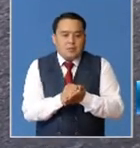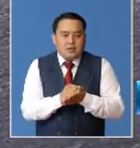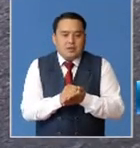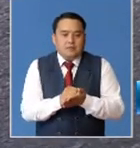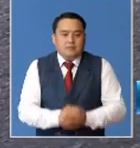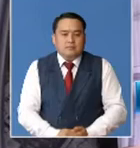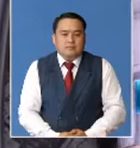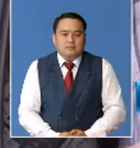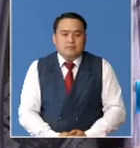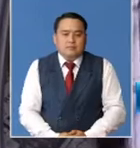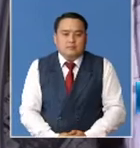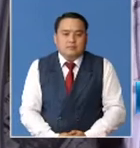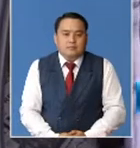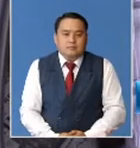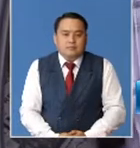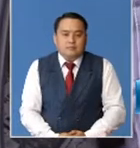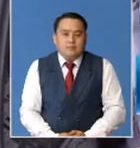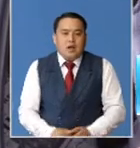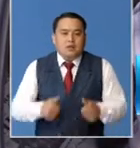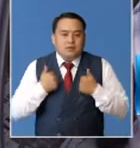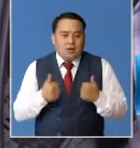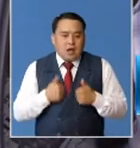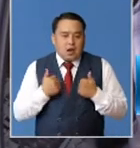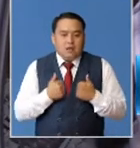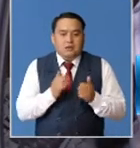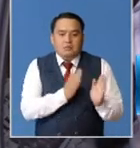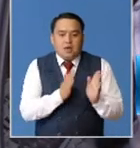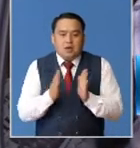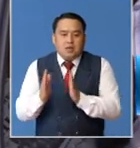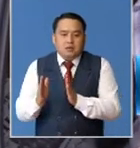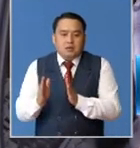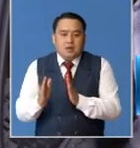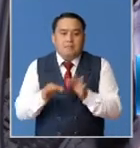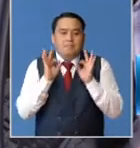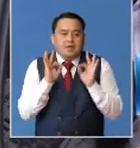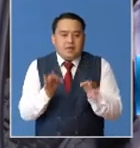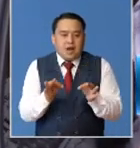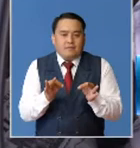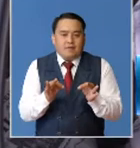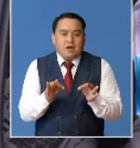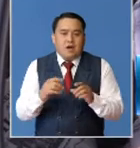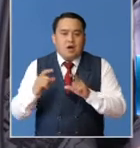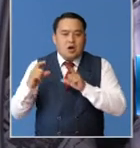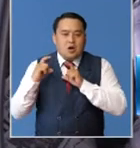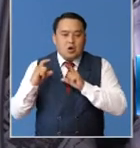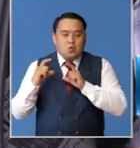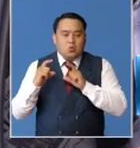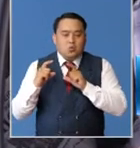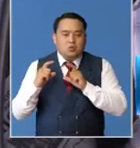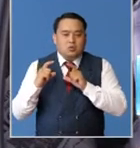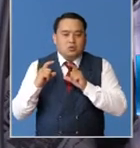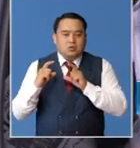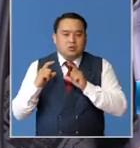он. Стараемся распределять по осям правильно груз.